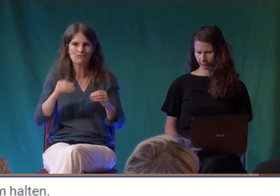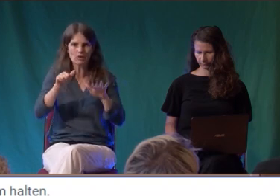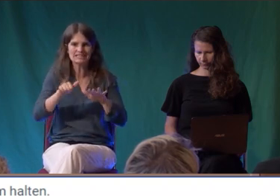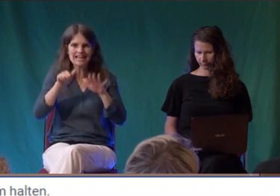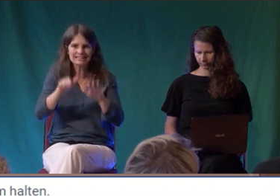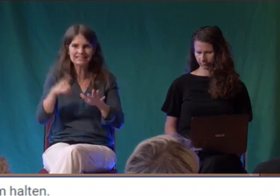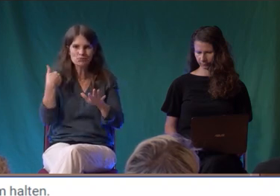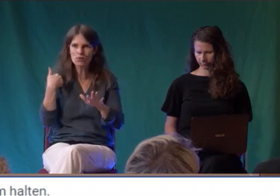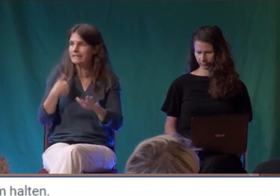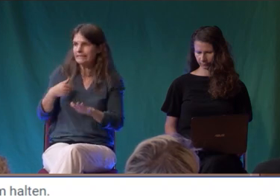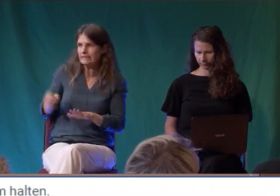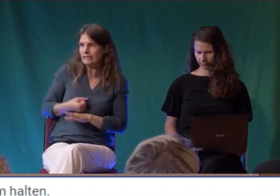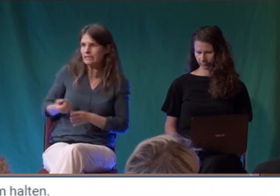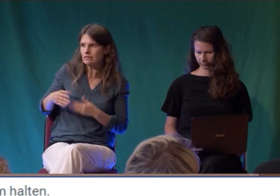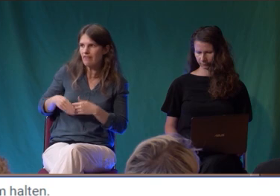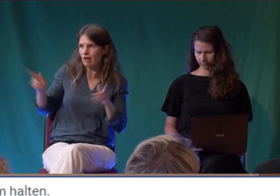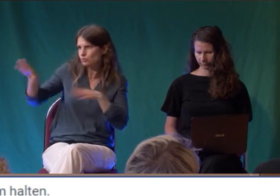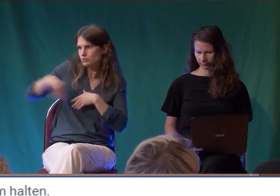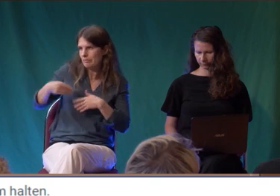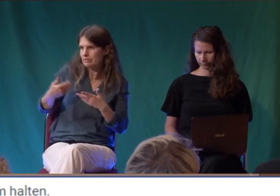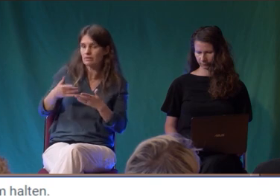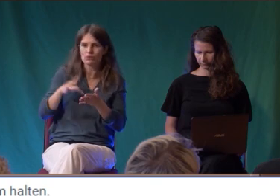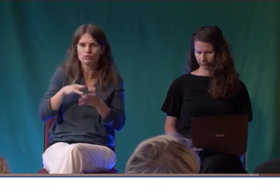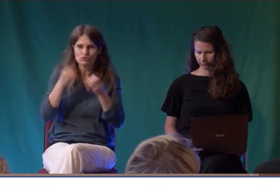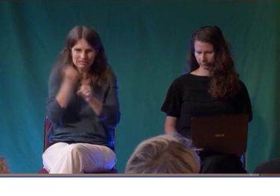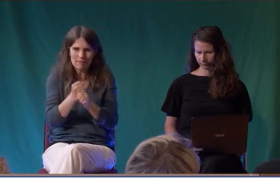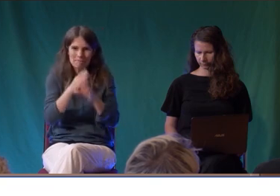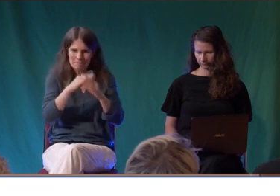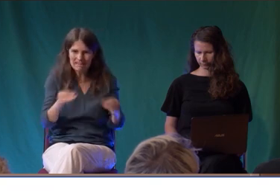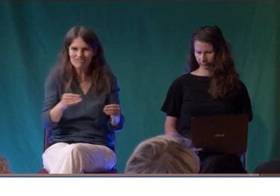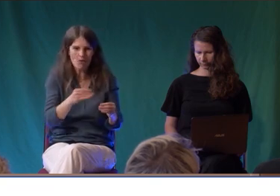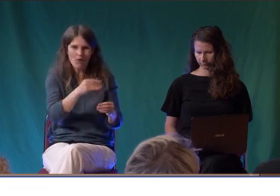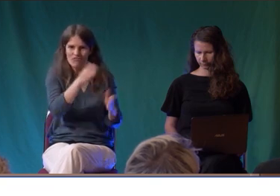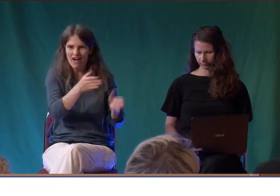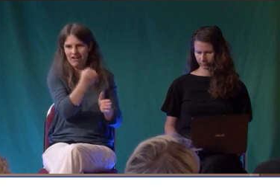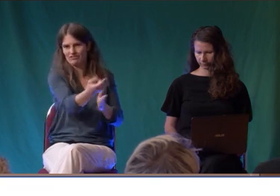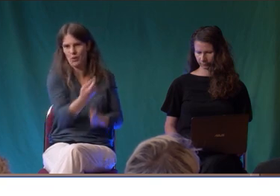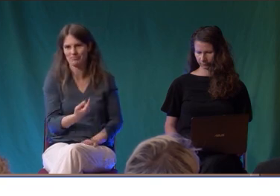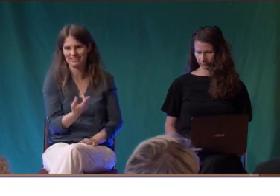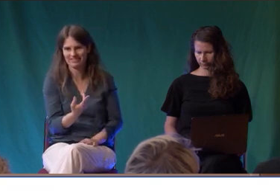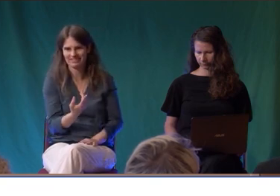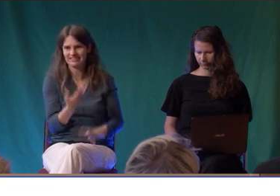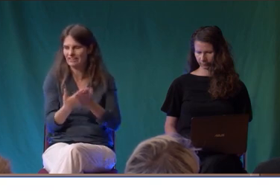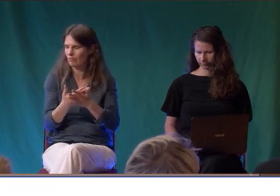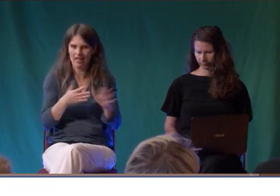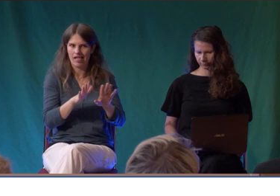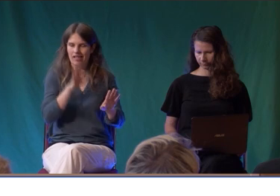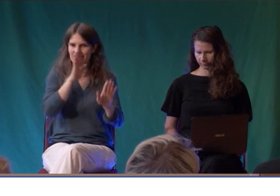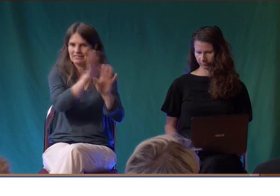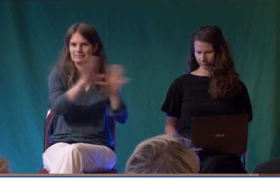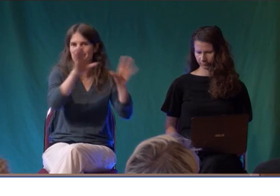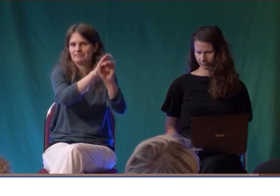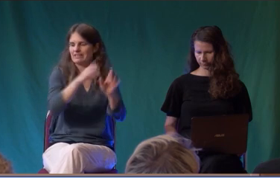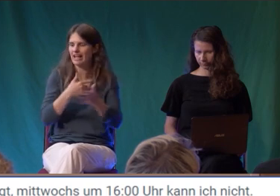wo dann die Fachkraft kam um Termin auch mit der Tochter zu machen und Zeit zu verbringen und also von daher ist sind die Kinder